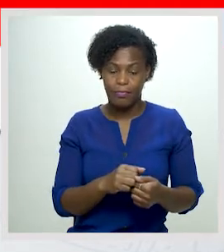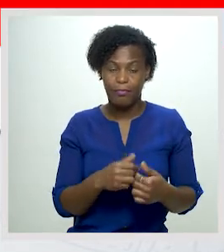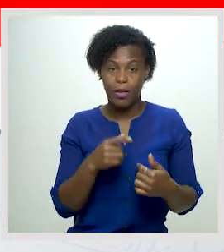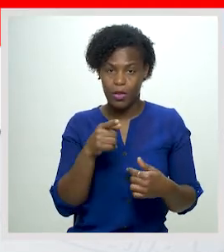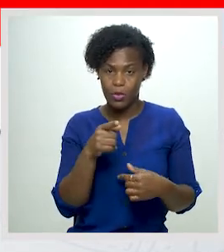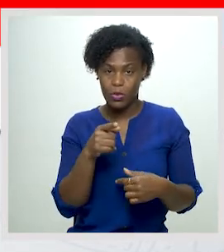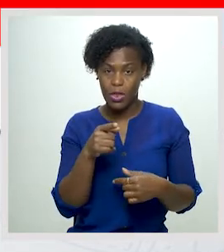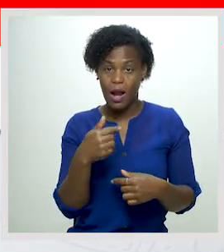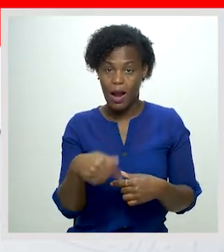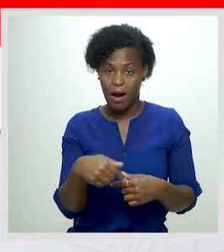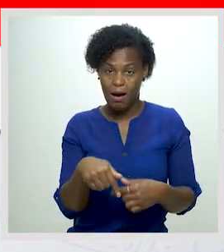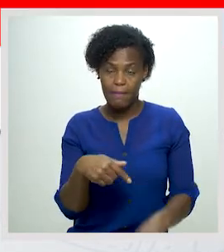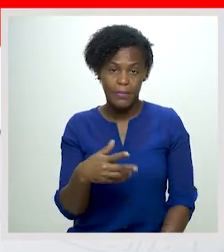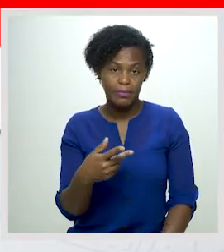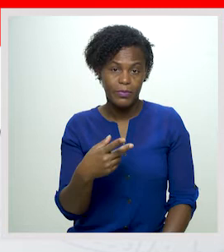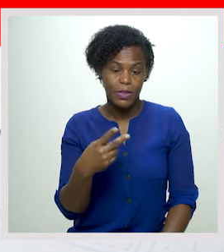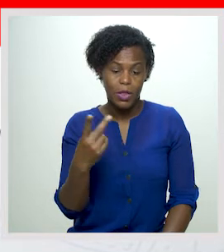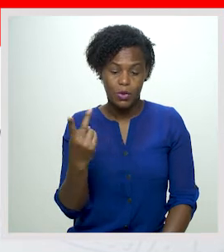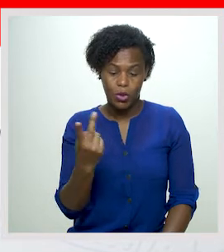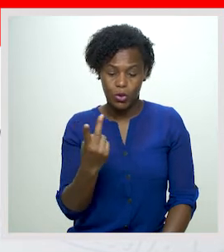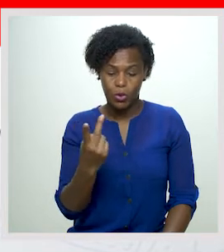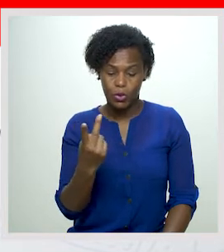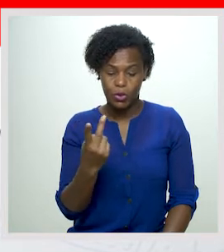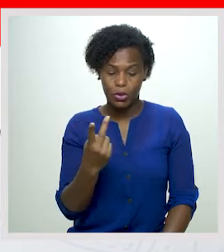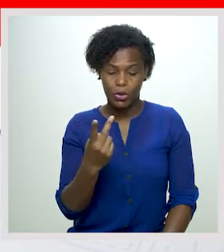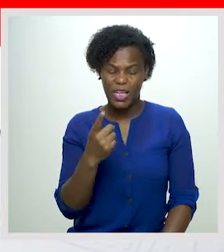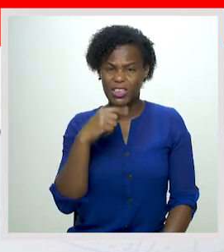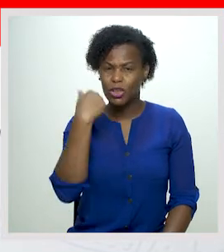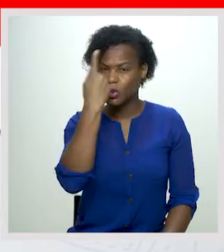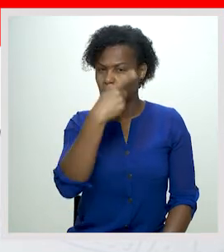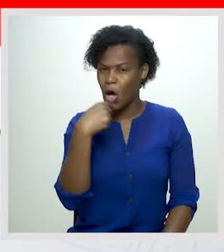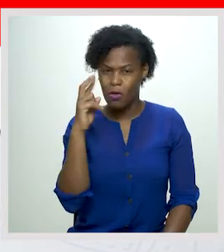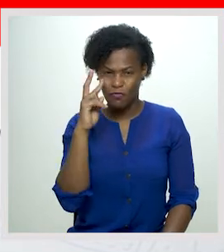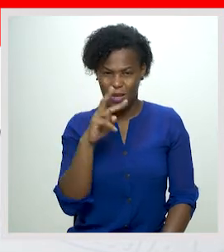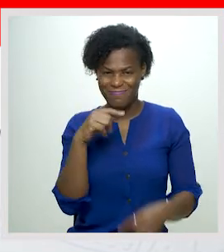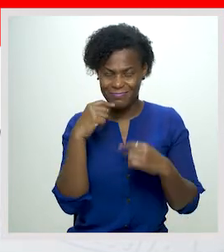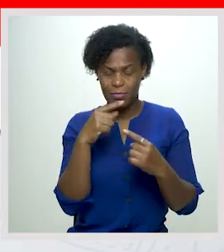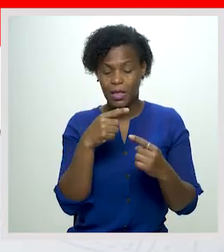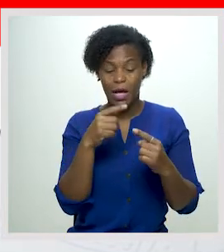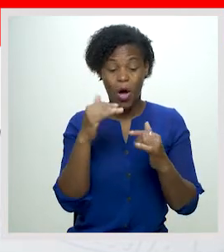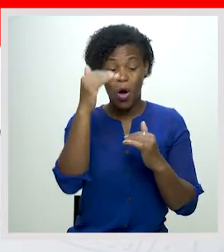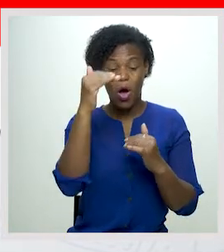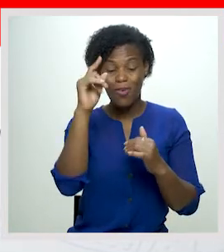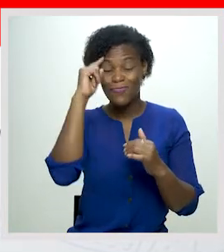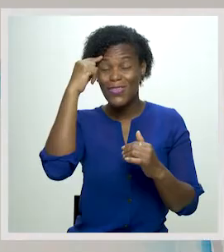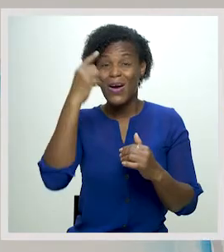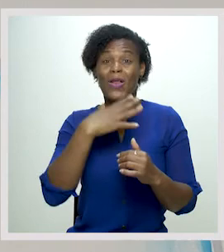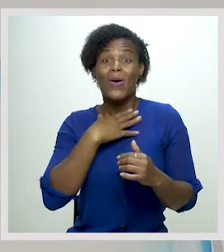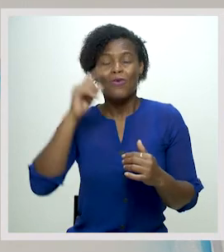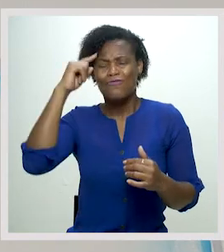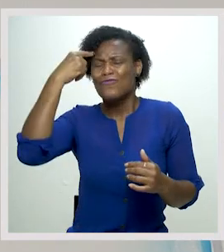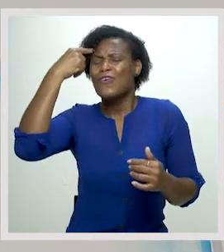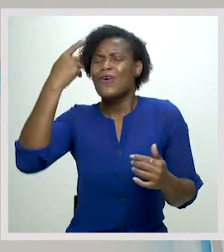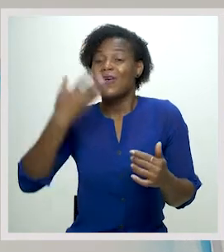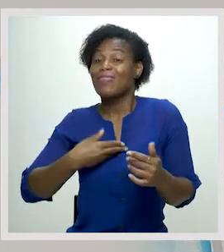Donc, tu as ici 2 smiles. Un mot, je suis fou de. N'est-ce pas? Je suis fou